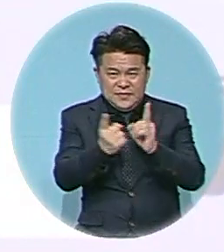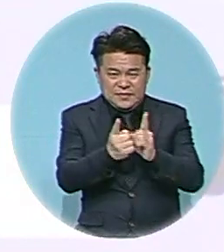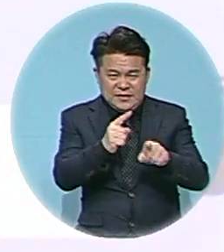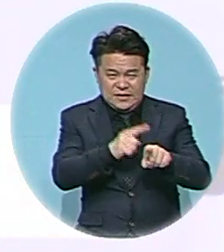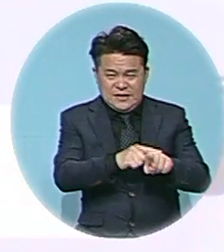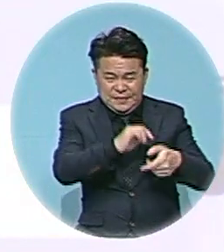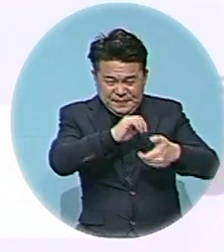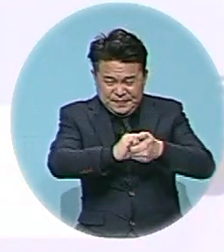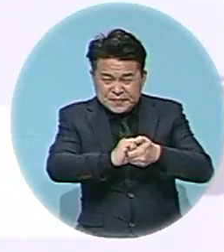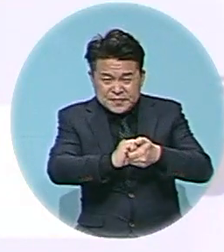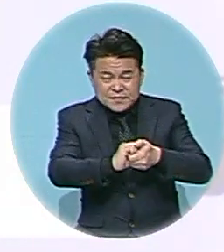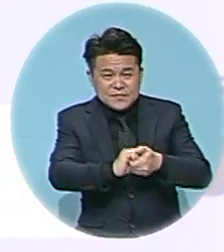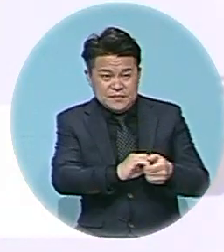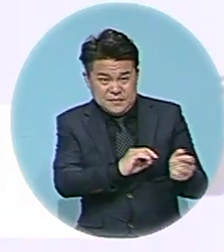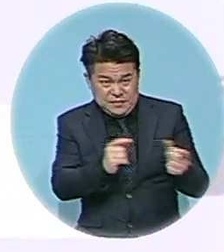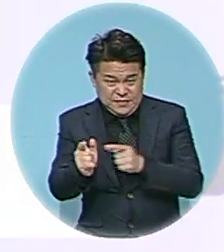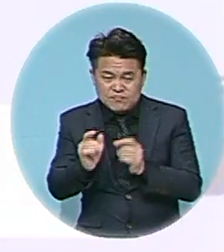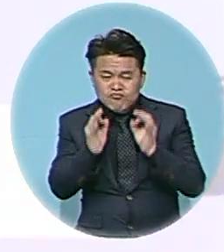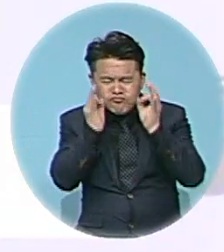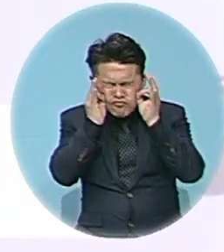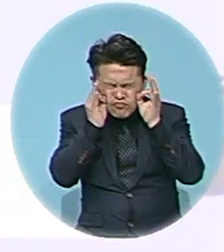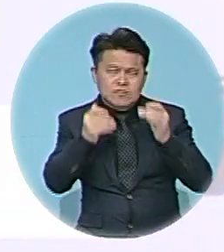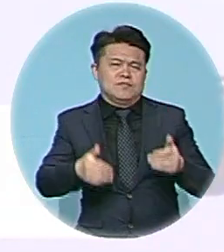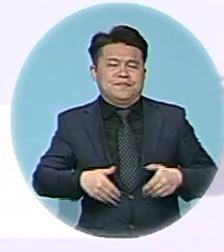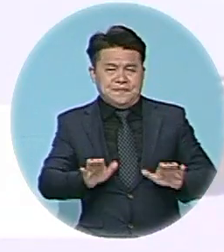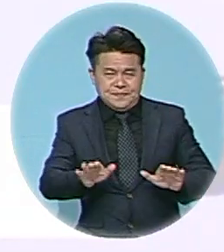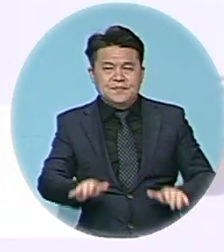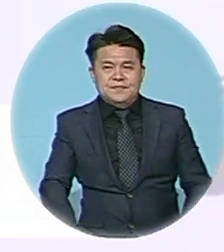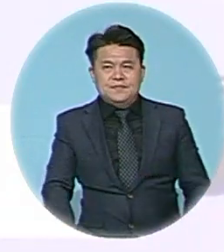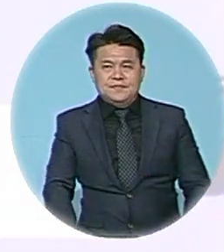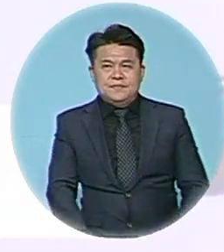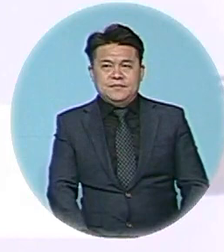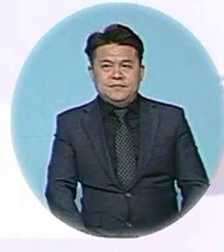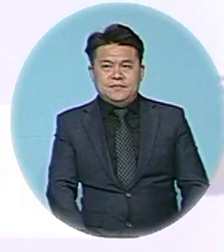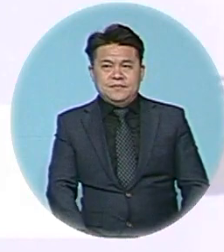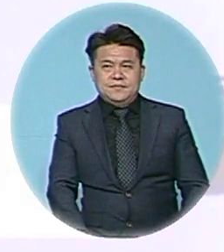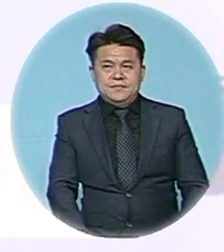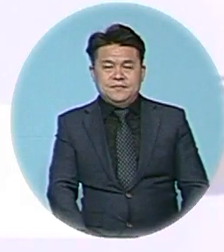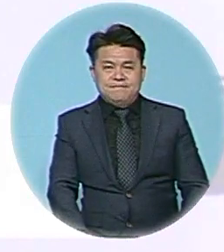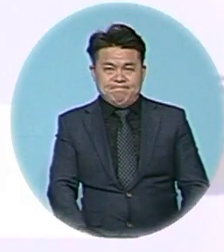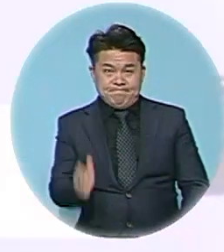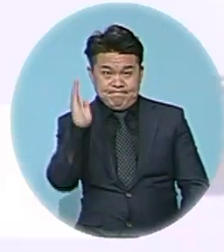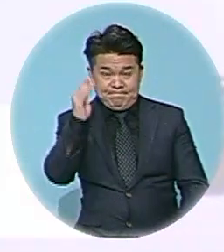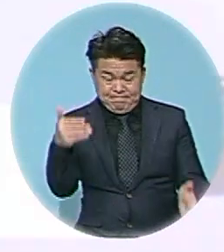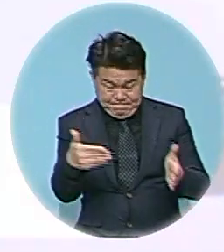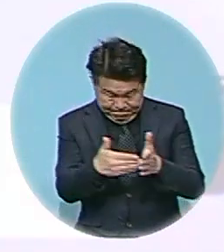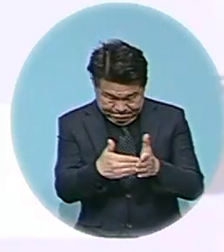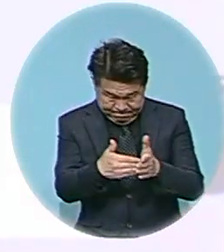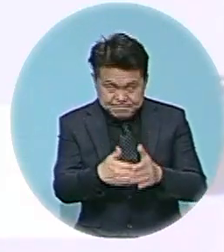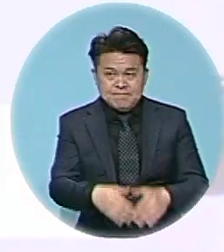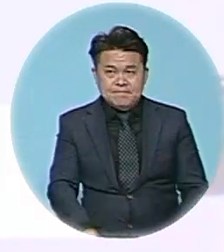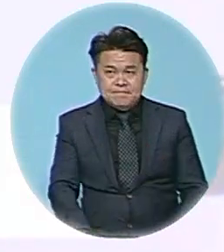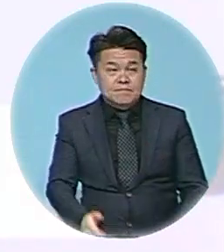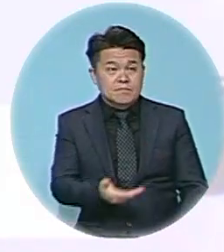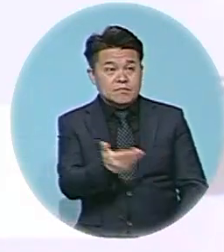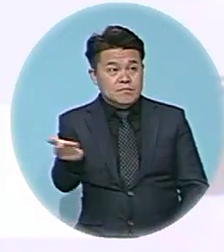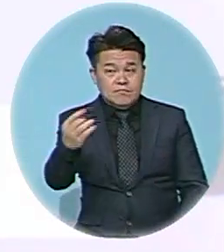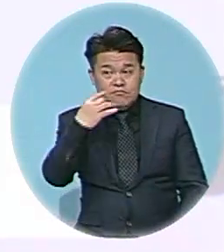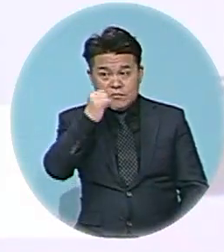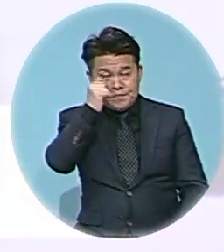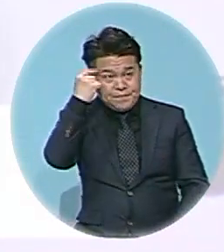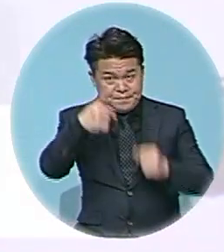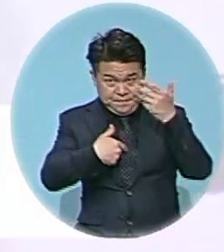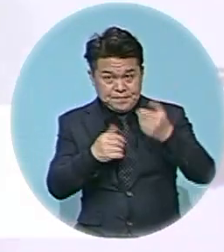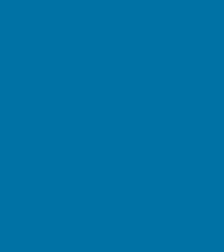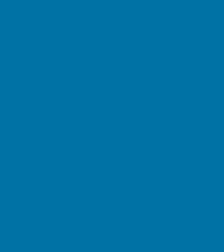등 각별한 노력이 더 요구되는 상황입니다. 예, 이상 브리핑을 마치고 질의응답을